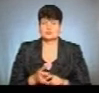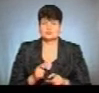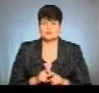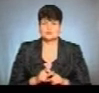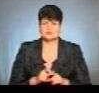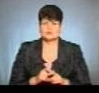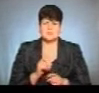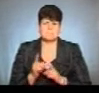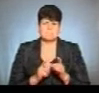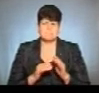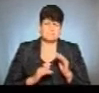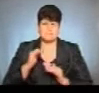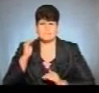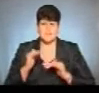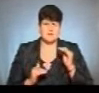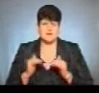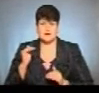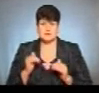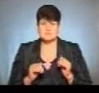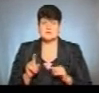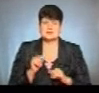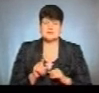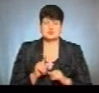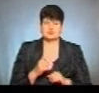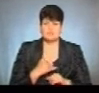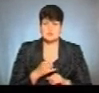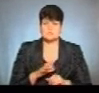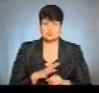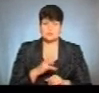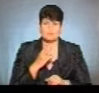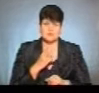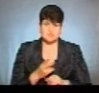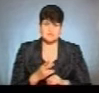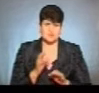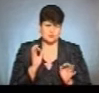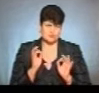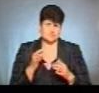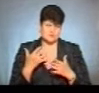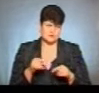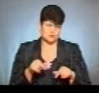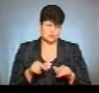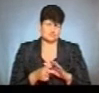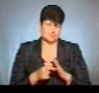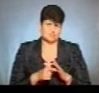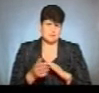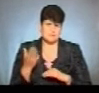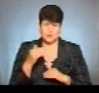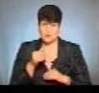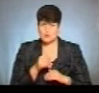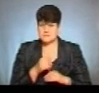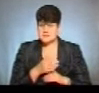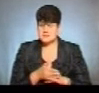стрімко міняються. І те, що, наприклад, у нас були показники, я озвучував навіть в цій студії минулого